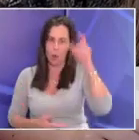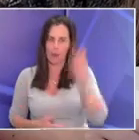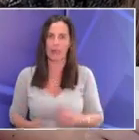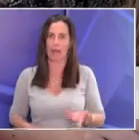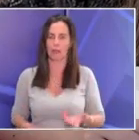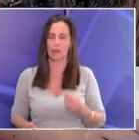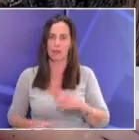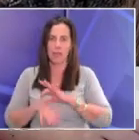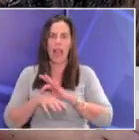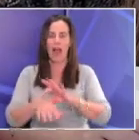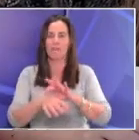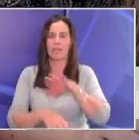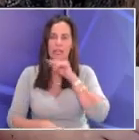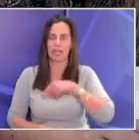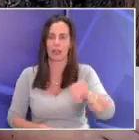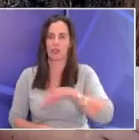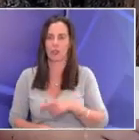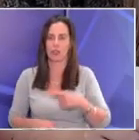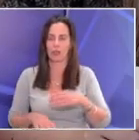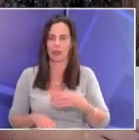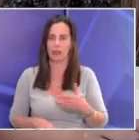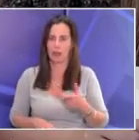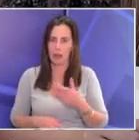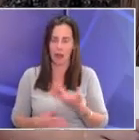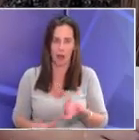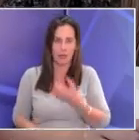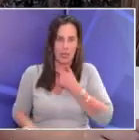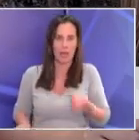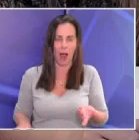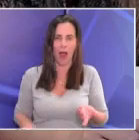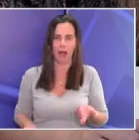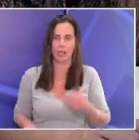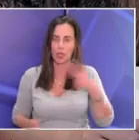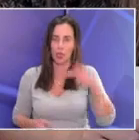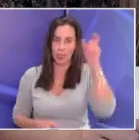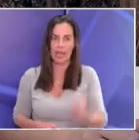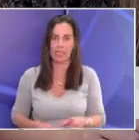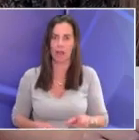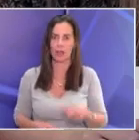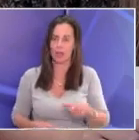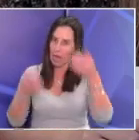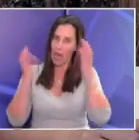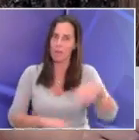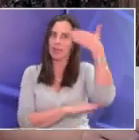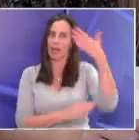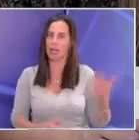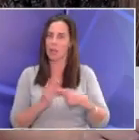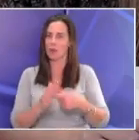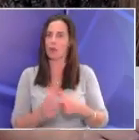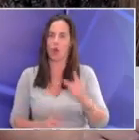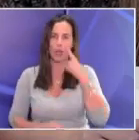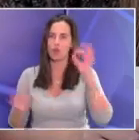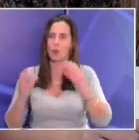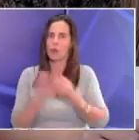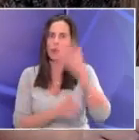אדם זה להעביר זקן את הכביש. סליחה שאני מדגימה עליך. ברירת המחדל של להיות אזרח הוא לכבד את הדגל, למשל. לא ראיתי